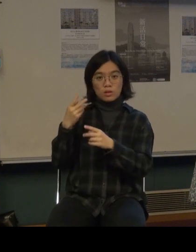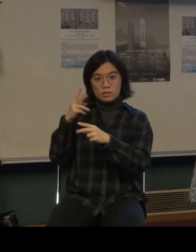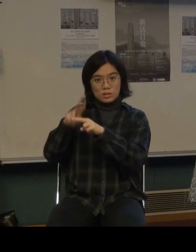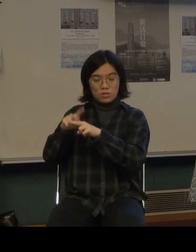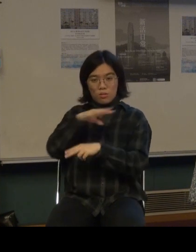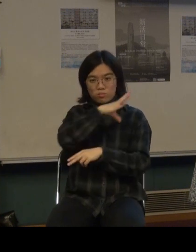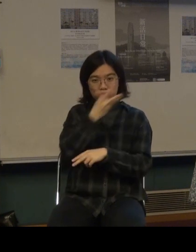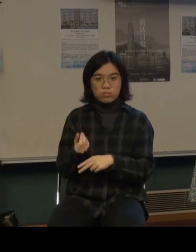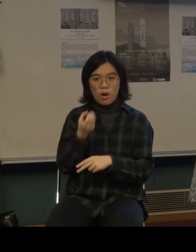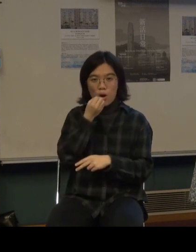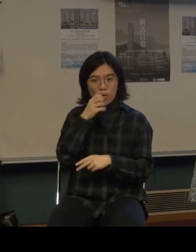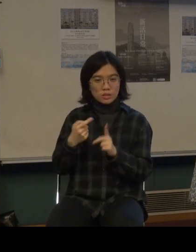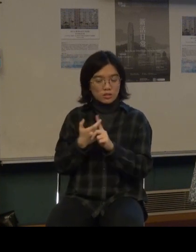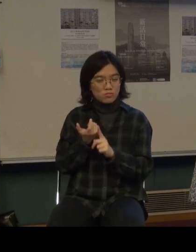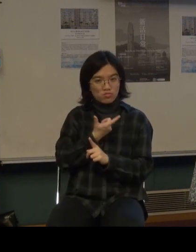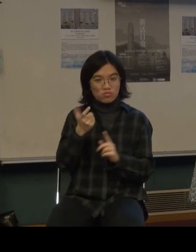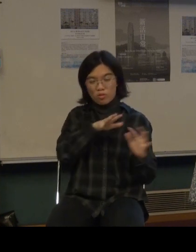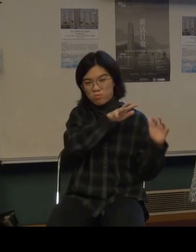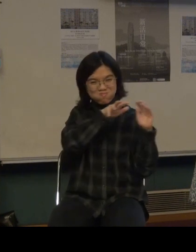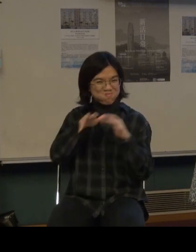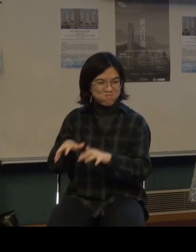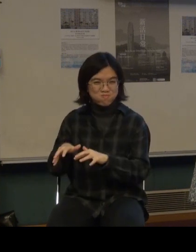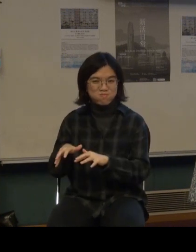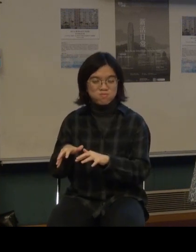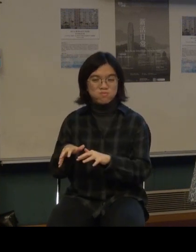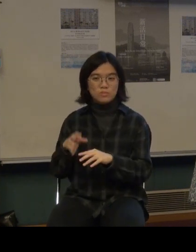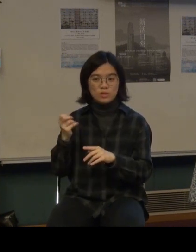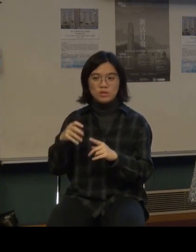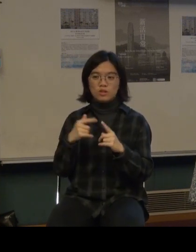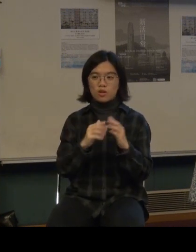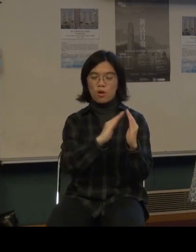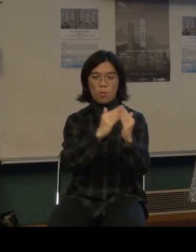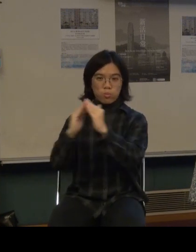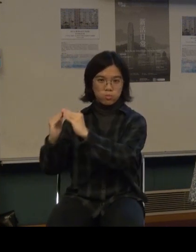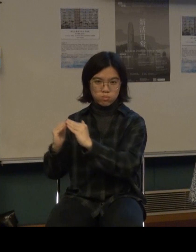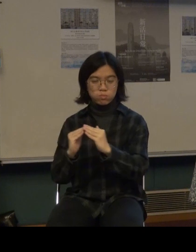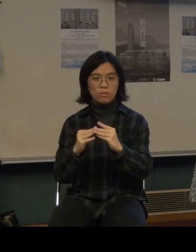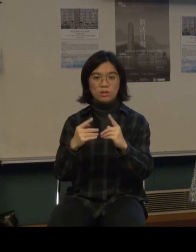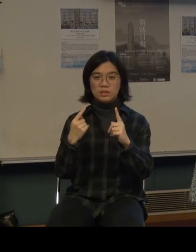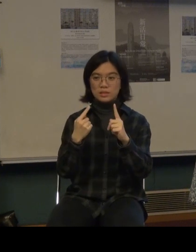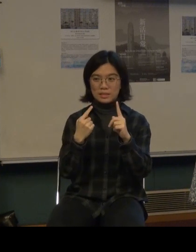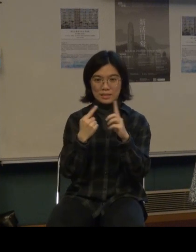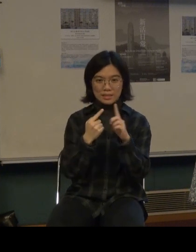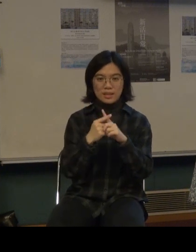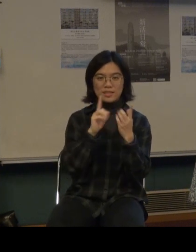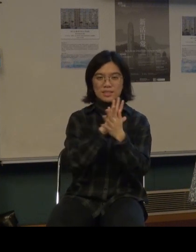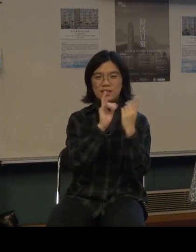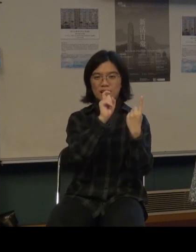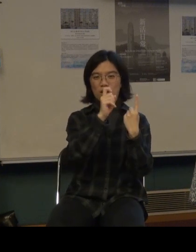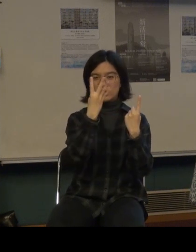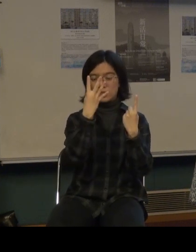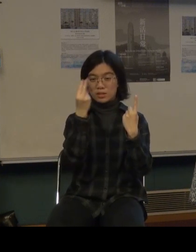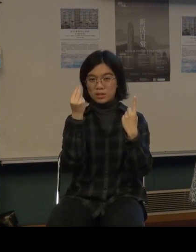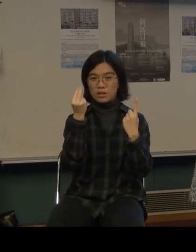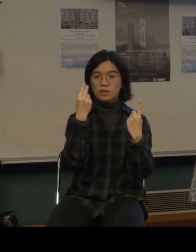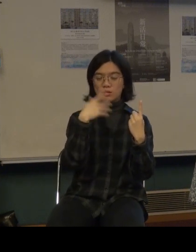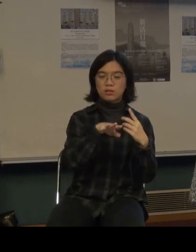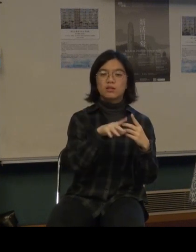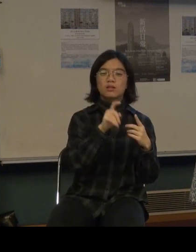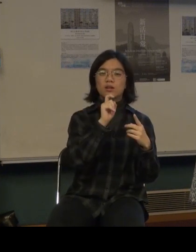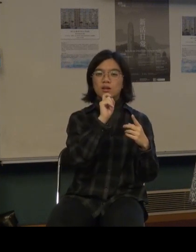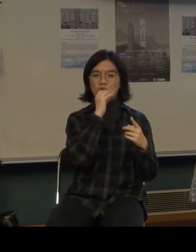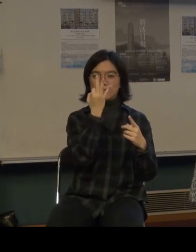港的時候咧。寮屋區的人口咧，喺1947年咧，其實有30,000人，但是在2年間咧，係增加了